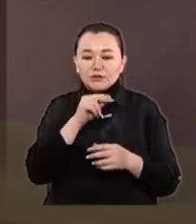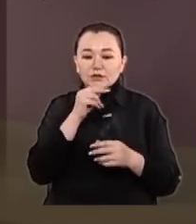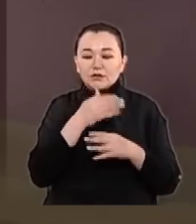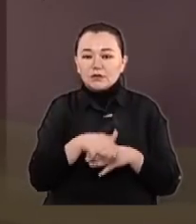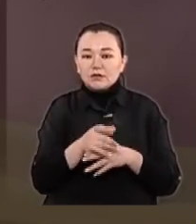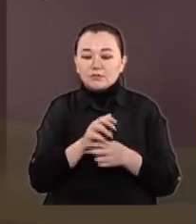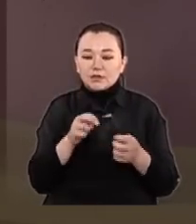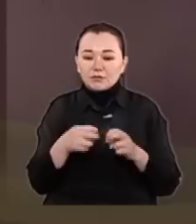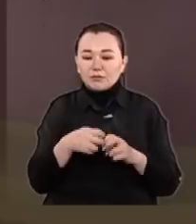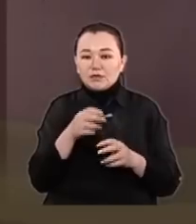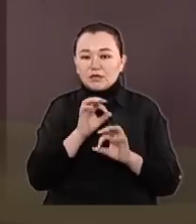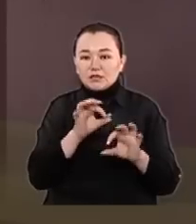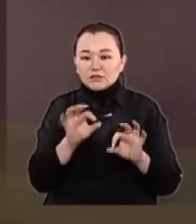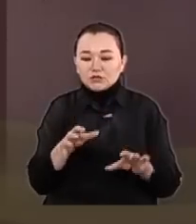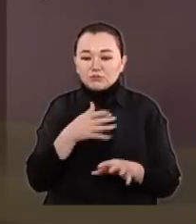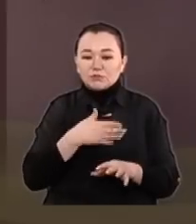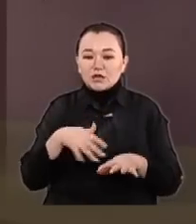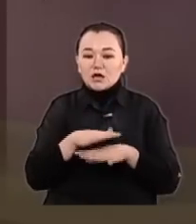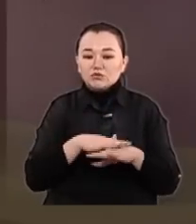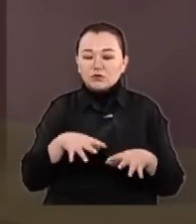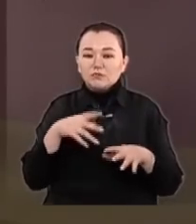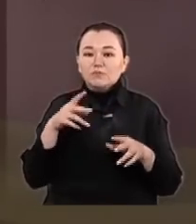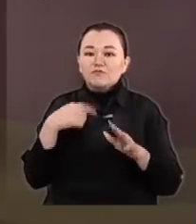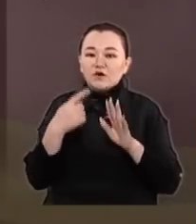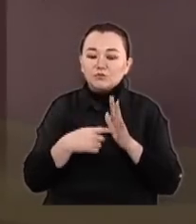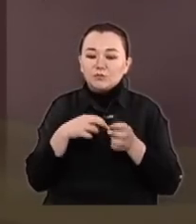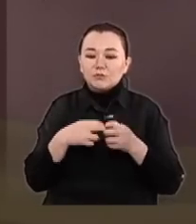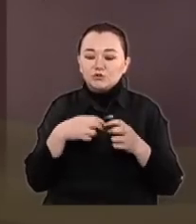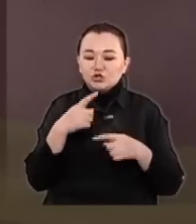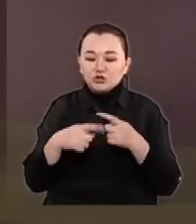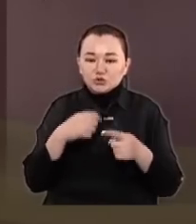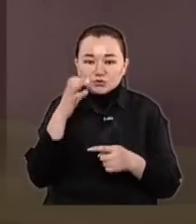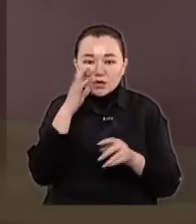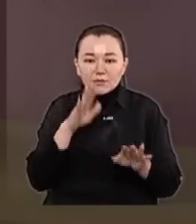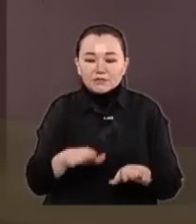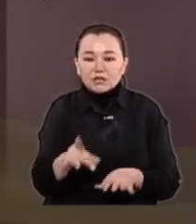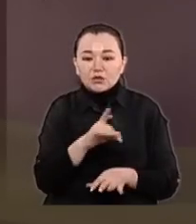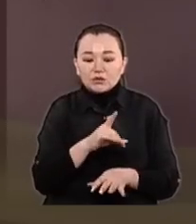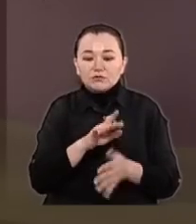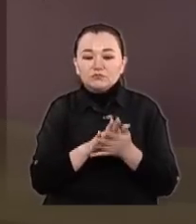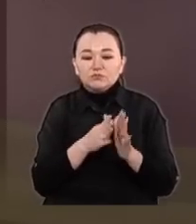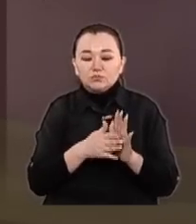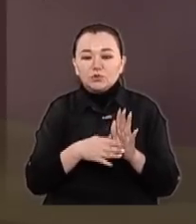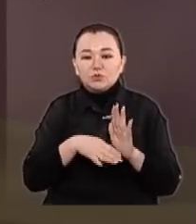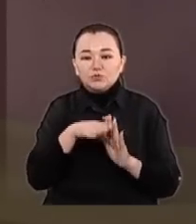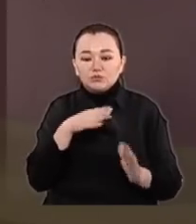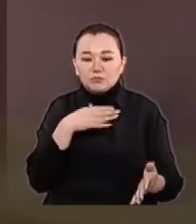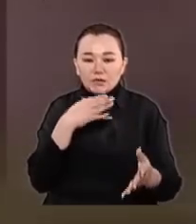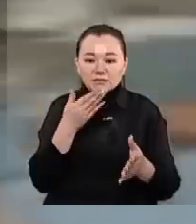қордаланған проблемаларды жеткізеді. Біз халық көтерген проблемаларды есту арқылы жергілікті аймақтың жағдайымен жақынырақ